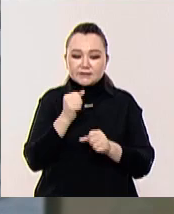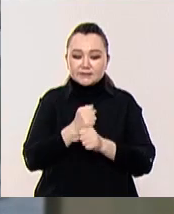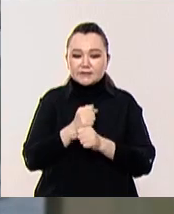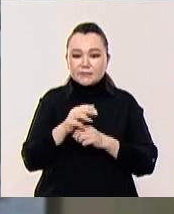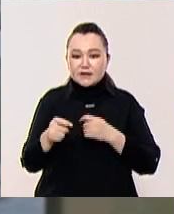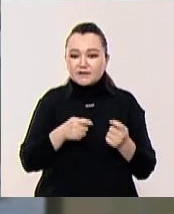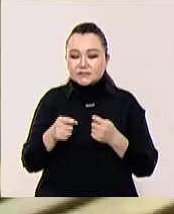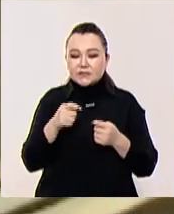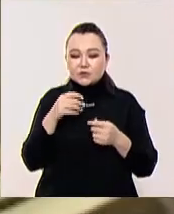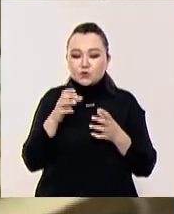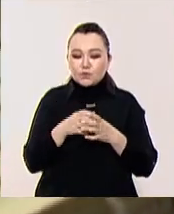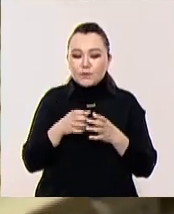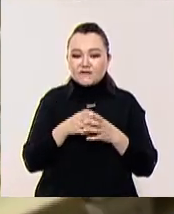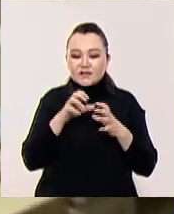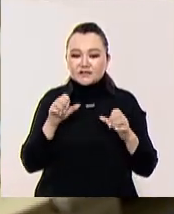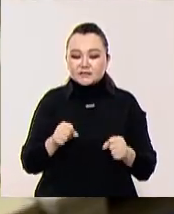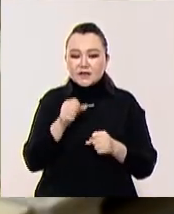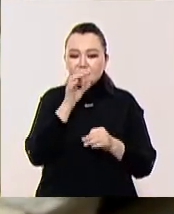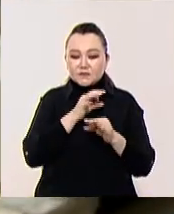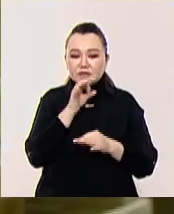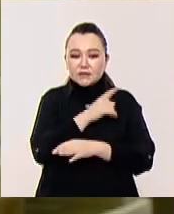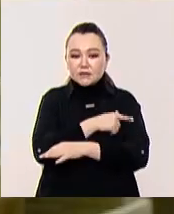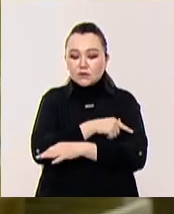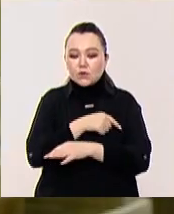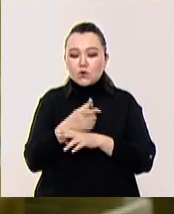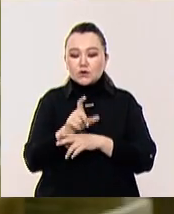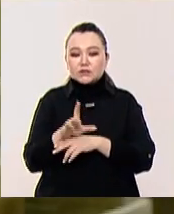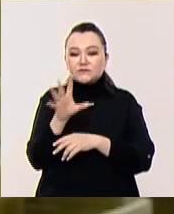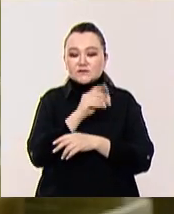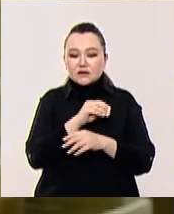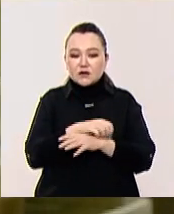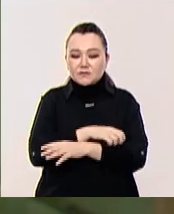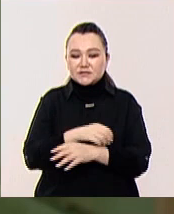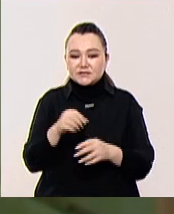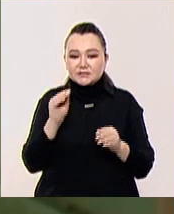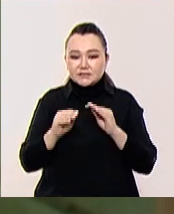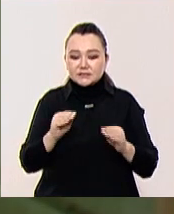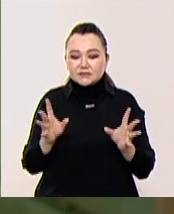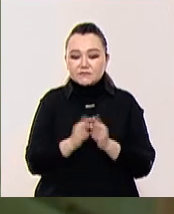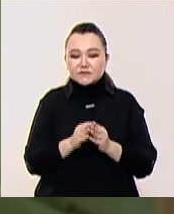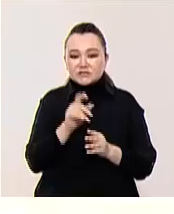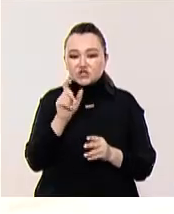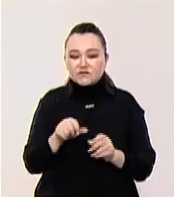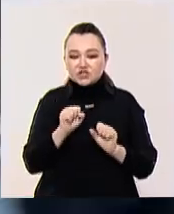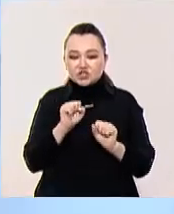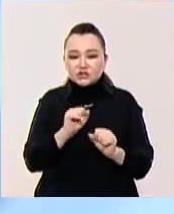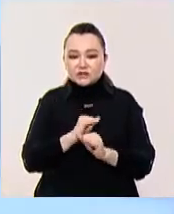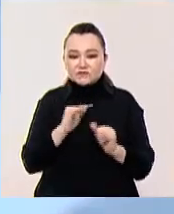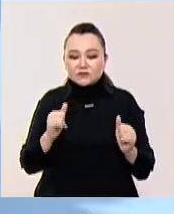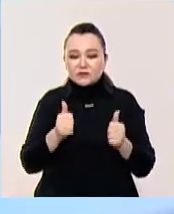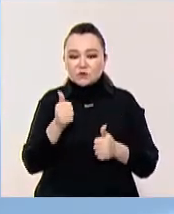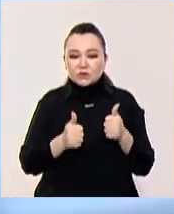Члены инициативной группы владельцев аптек предлагают создать межведомственную комиссию и совместно с Агентством по защите и развитию